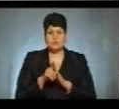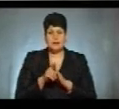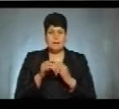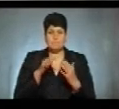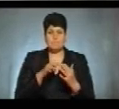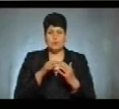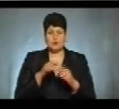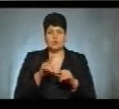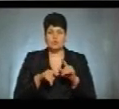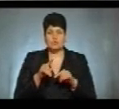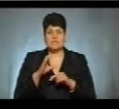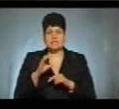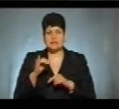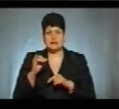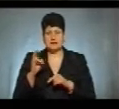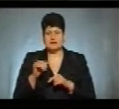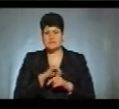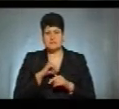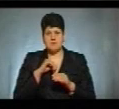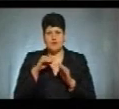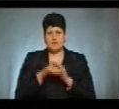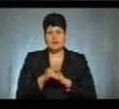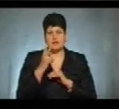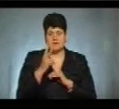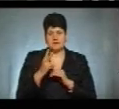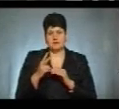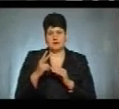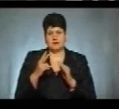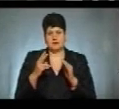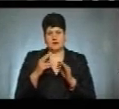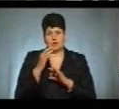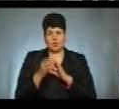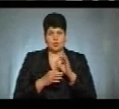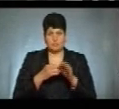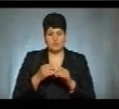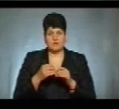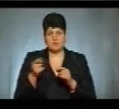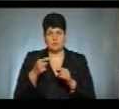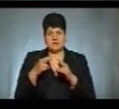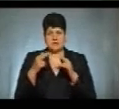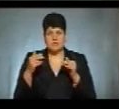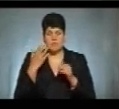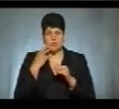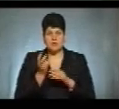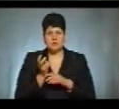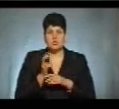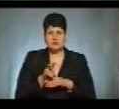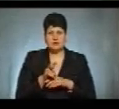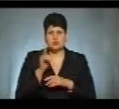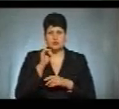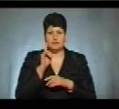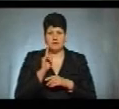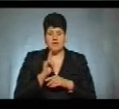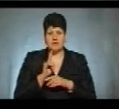бої, родина Саяків сама переховувалася 2 доби у підземеллі нині Тернопільського замку. А коли вийшли звідти, то євреїв